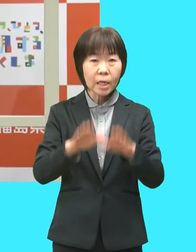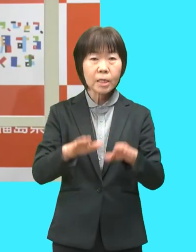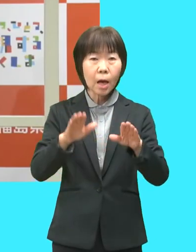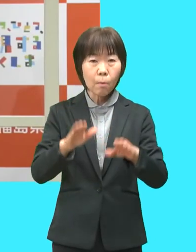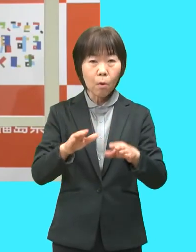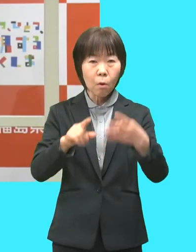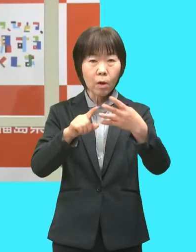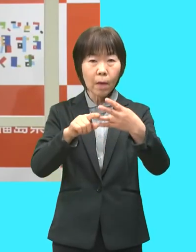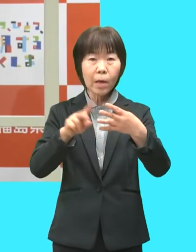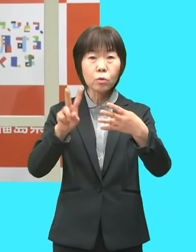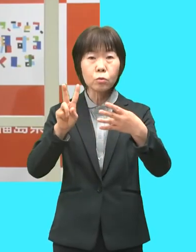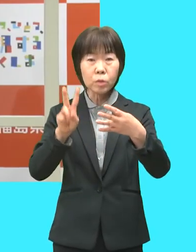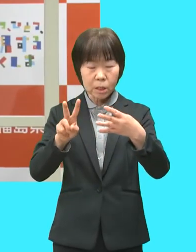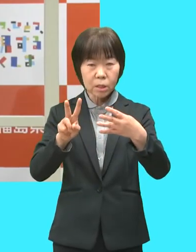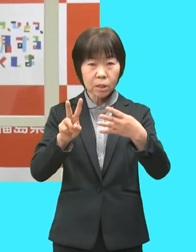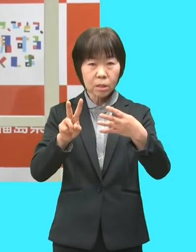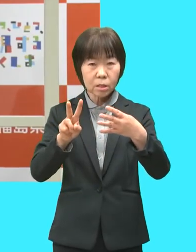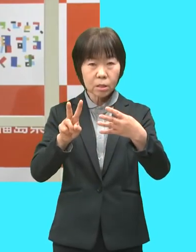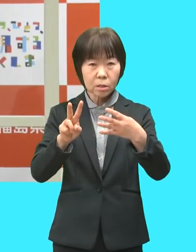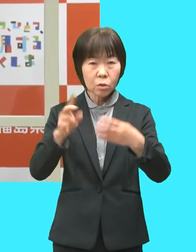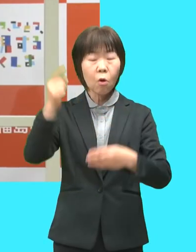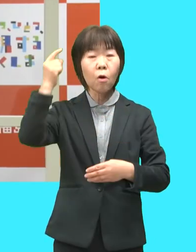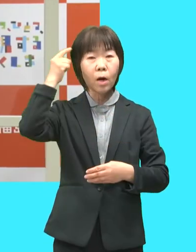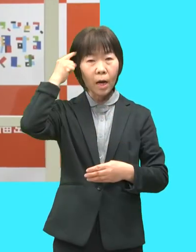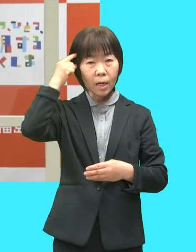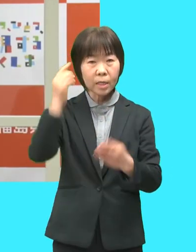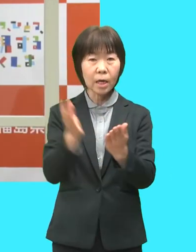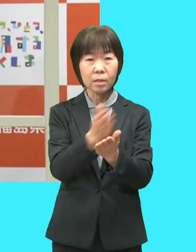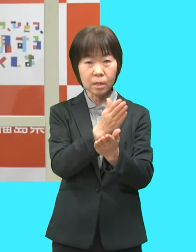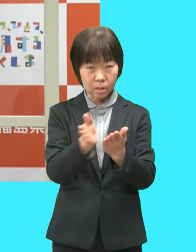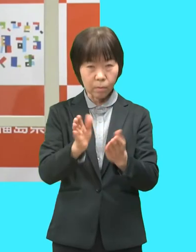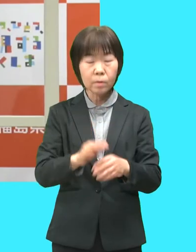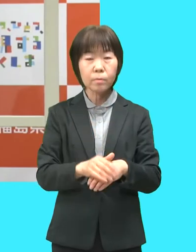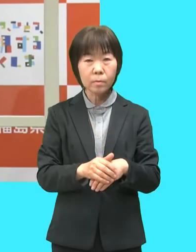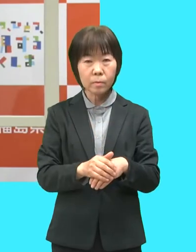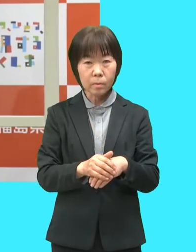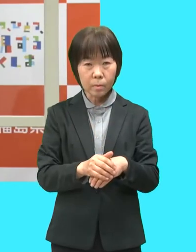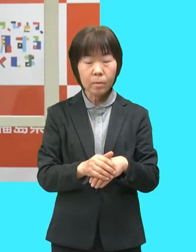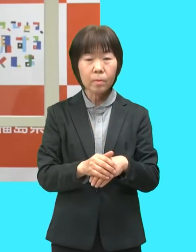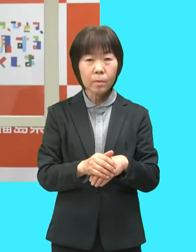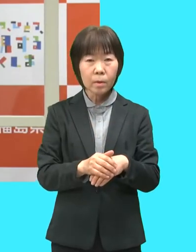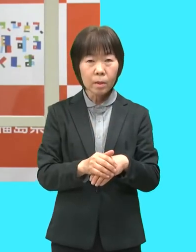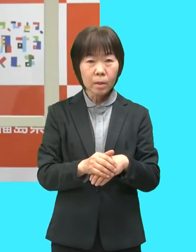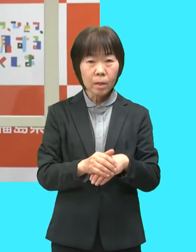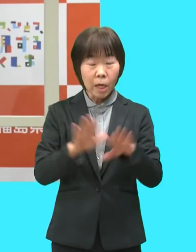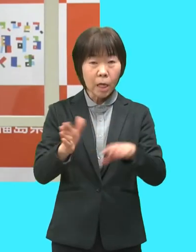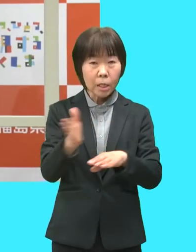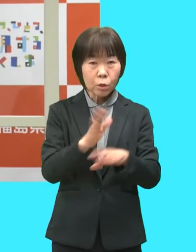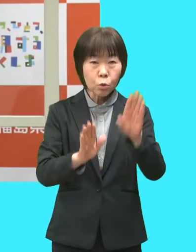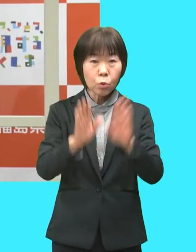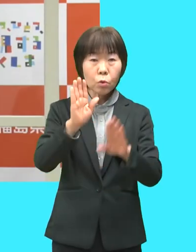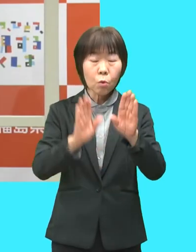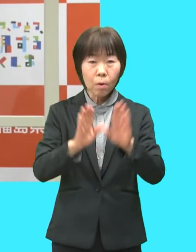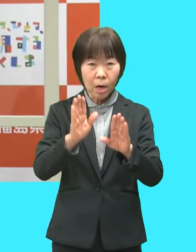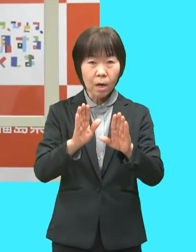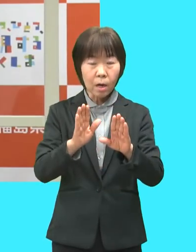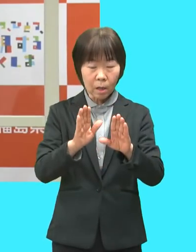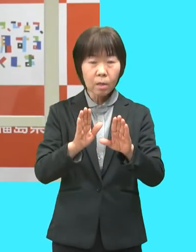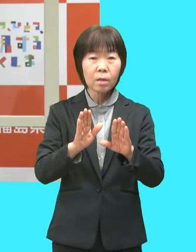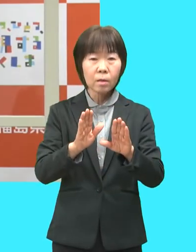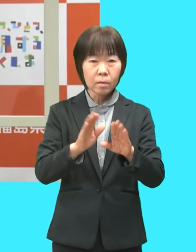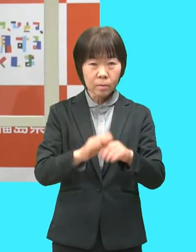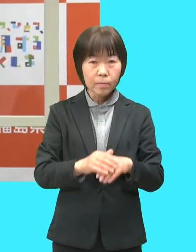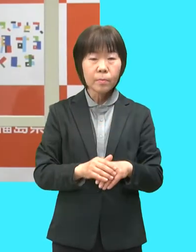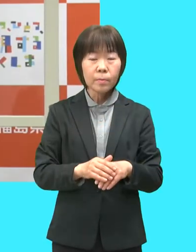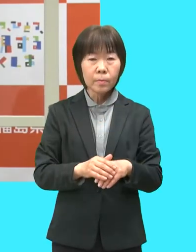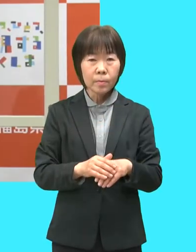もステージ2相当であると判断をしております。一方で最近の傾向として今もお話し